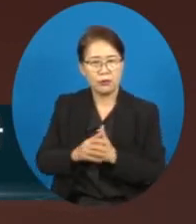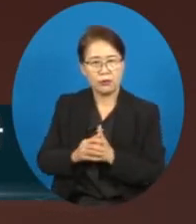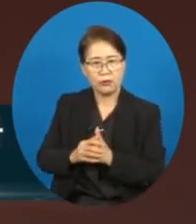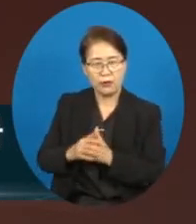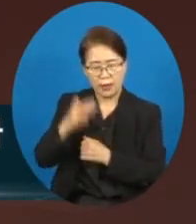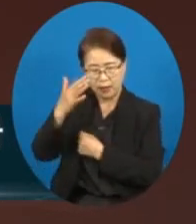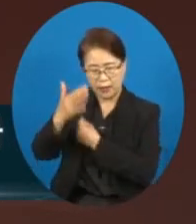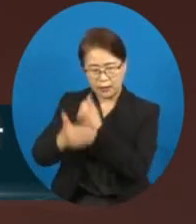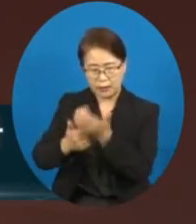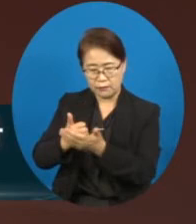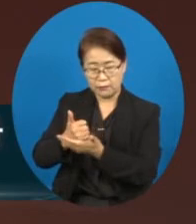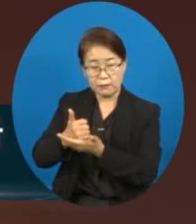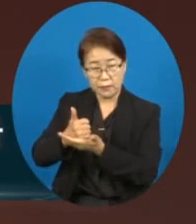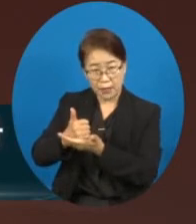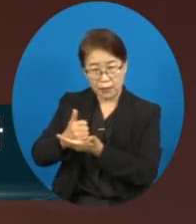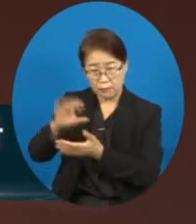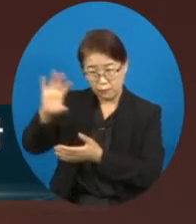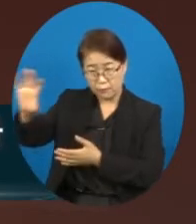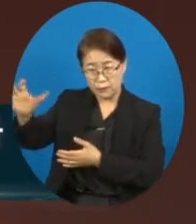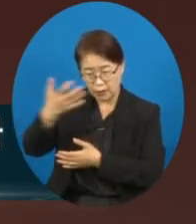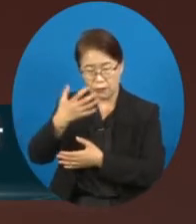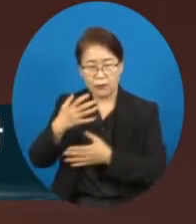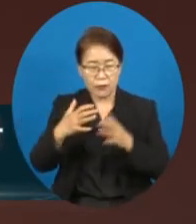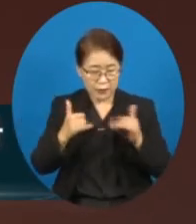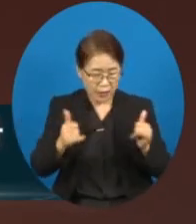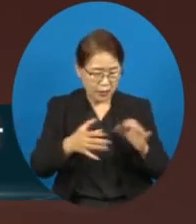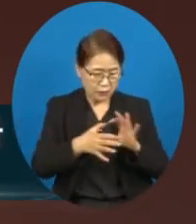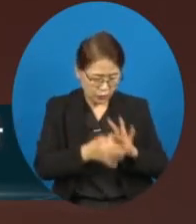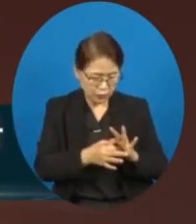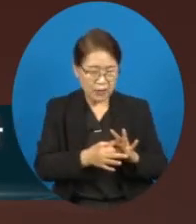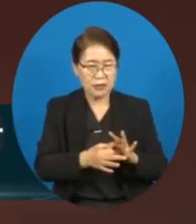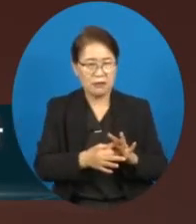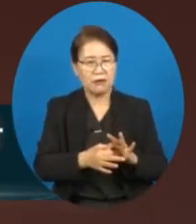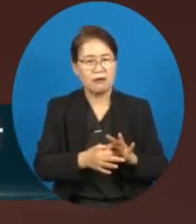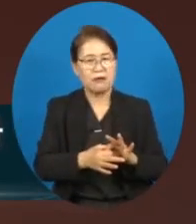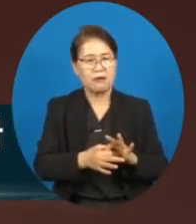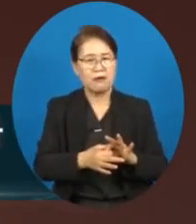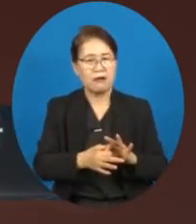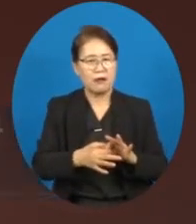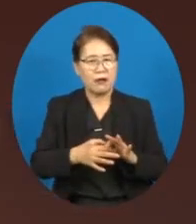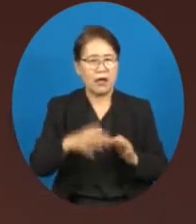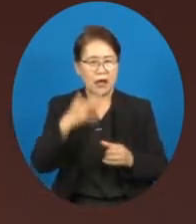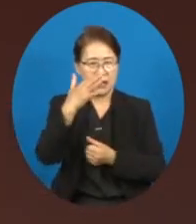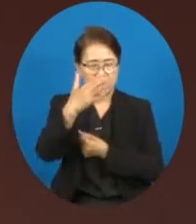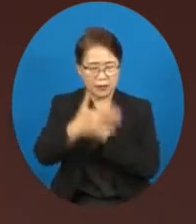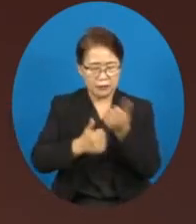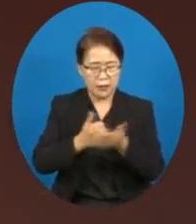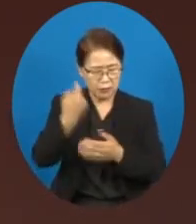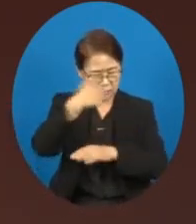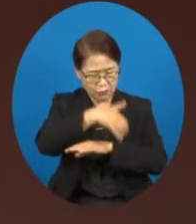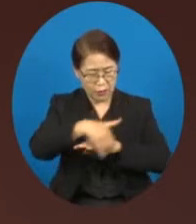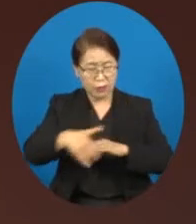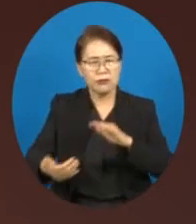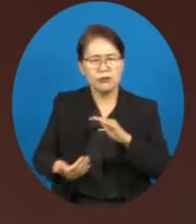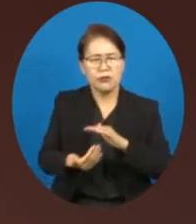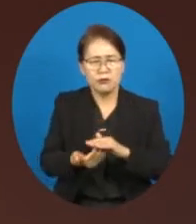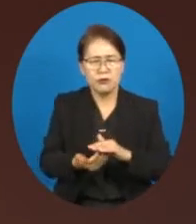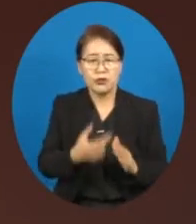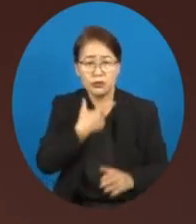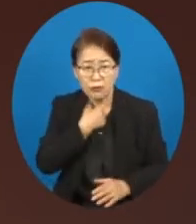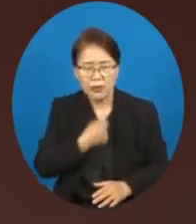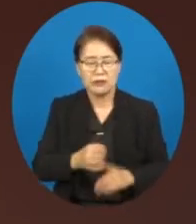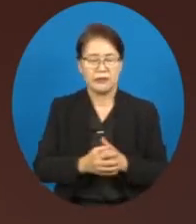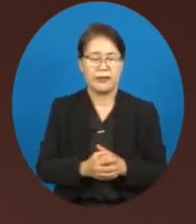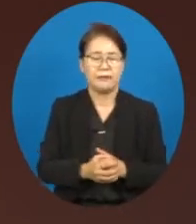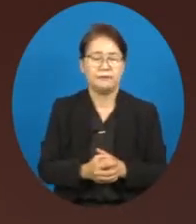지음받은 우리 인간들을 통해서 하나님은 일을 행하기를 원하십니다. 자, 성경을 보게 되면